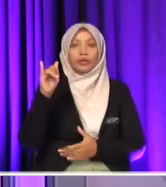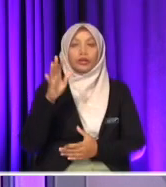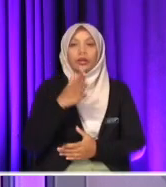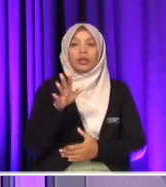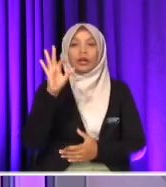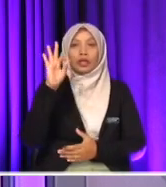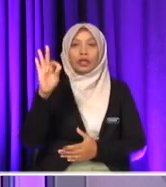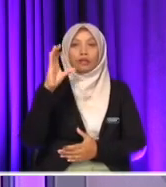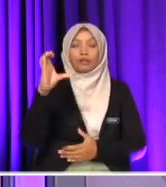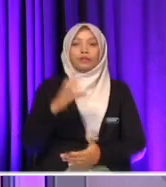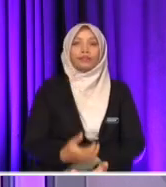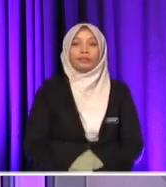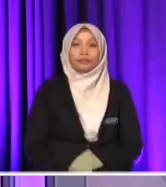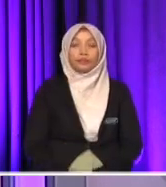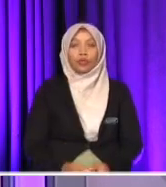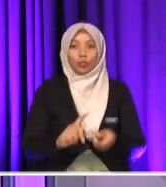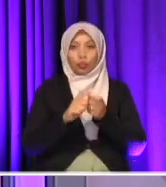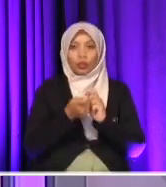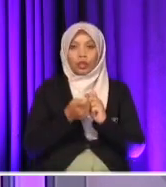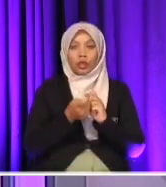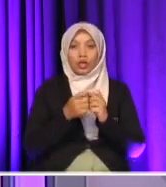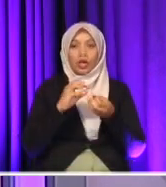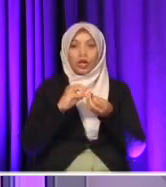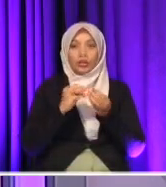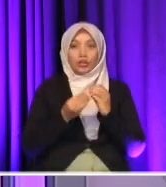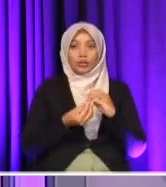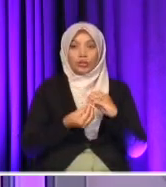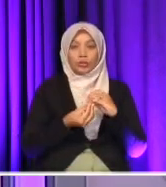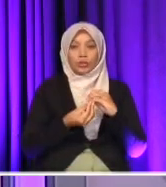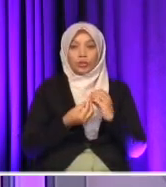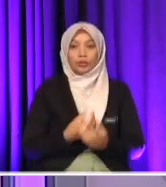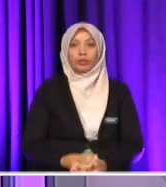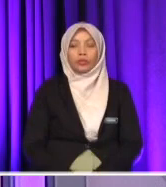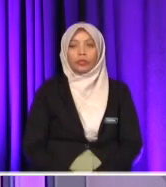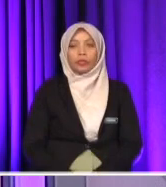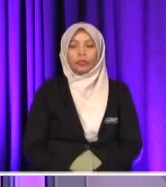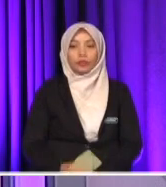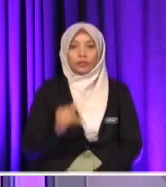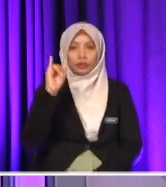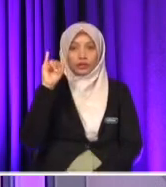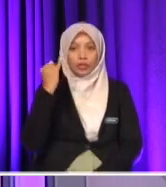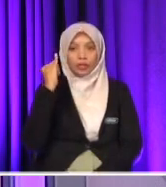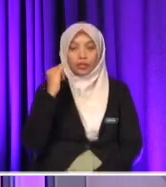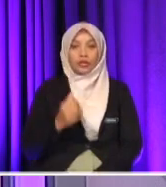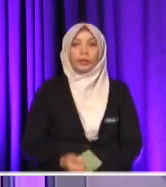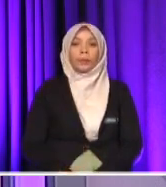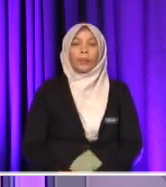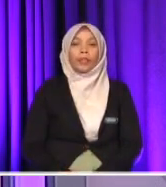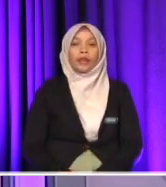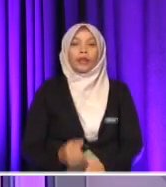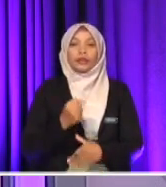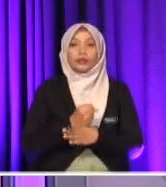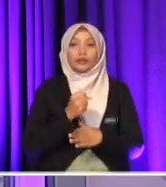cuma kalau kita nak tukar pada nombor rektangular tadi, sini adalah J, sini adalah negatif J. Itu saja bezanya.